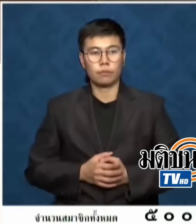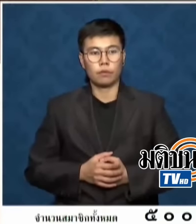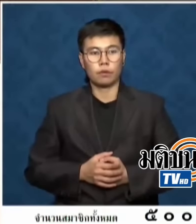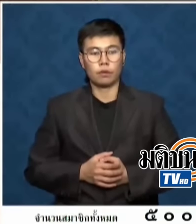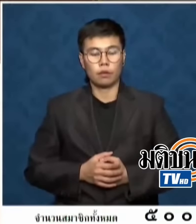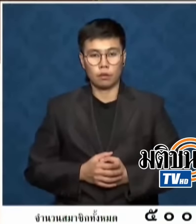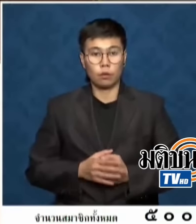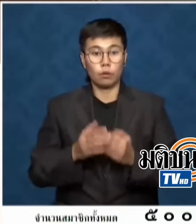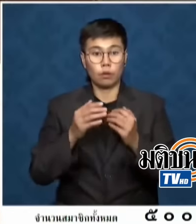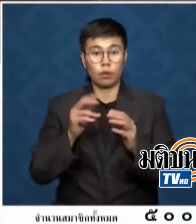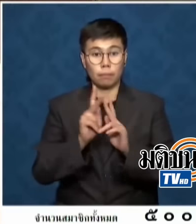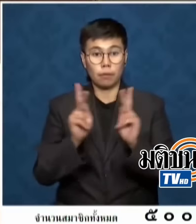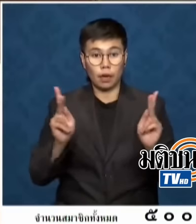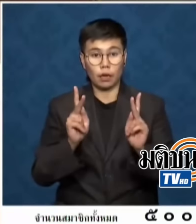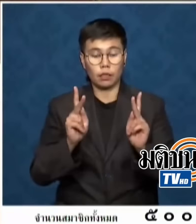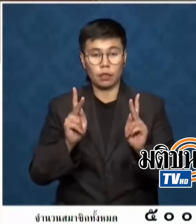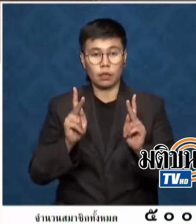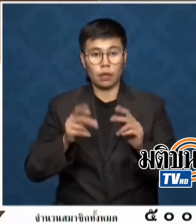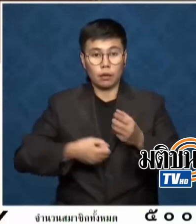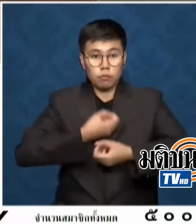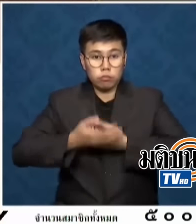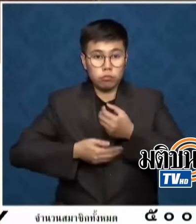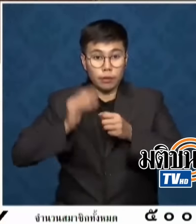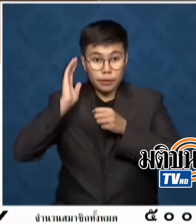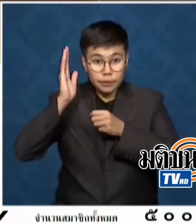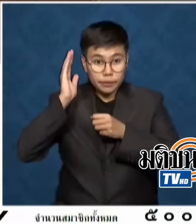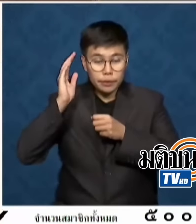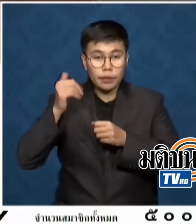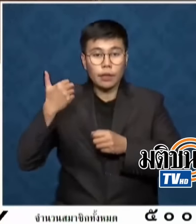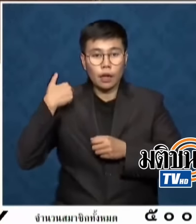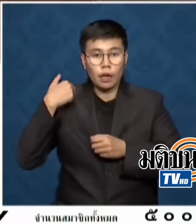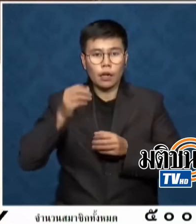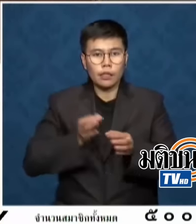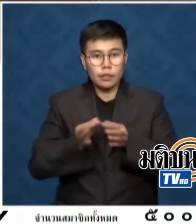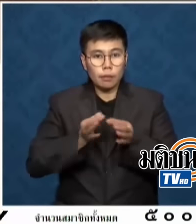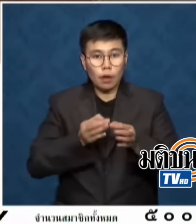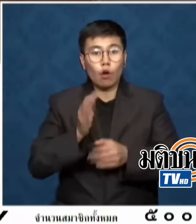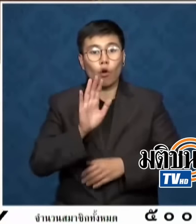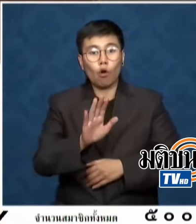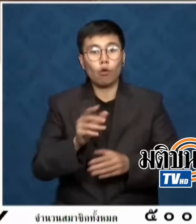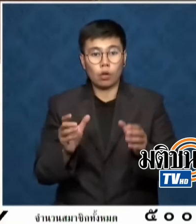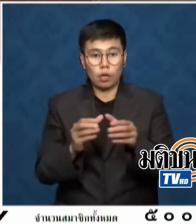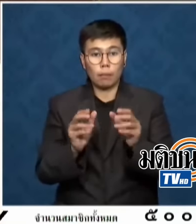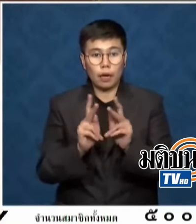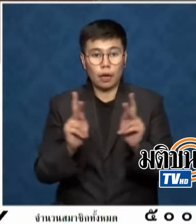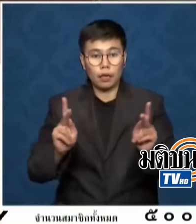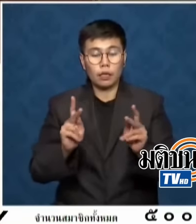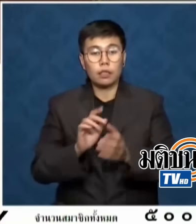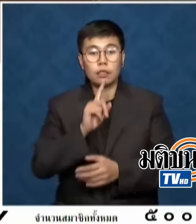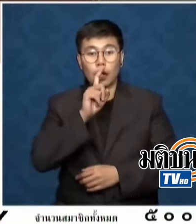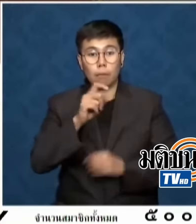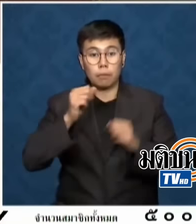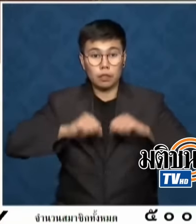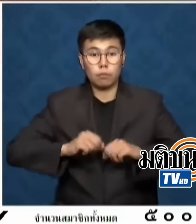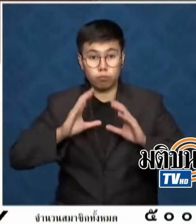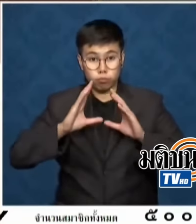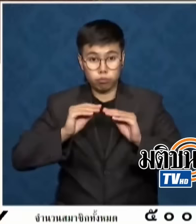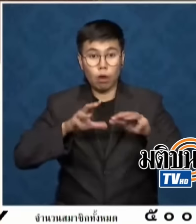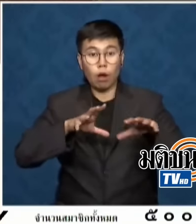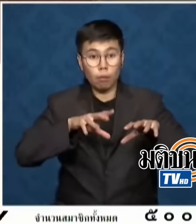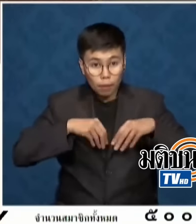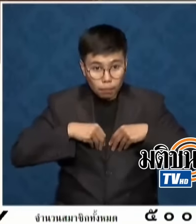นะครับเนื่องจากกรรมธิการที่สงวนความเห็นนะครับยังคงติดใจครับชี้แจงของกรรมธิการนั้นผมขอถามมติจากที่ประชุมว่าจะเห็นด้ว